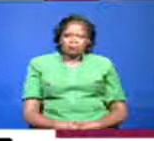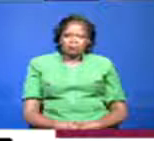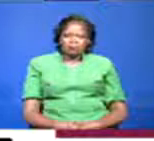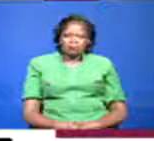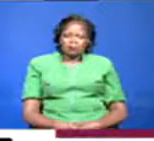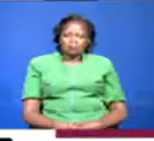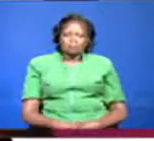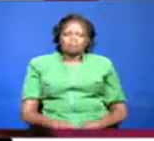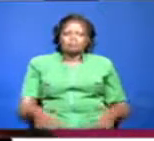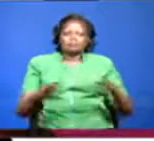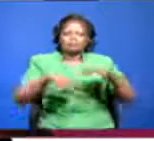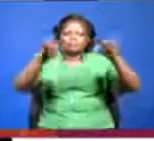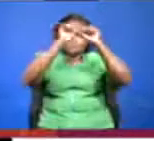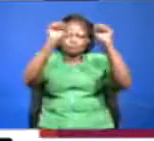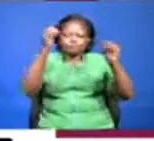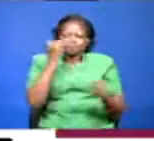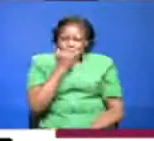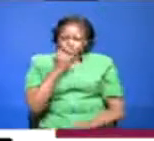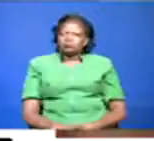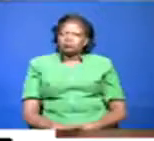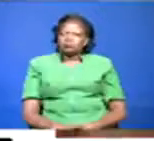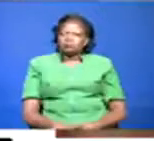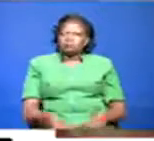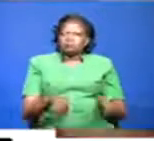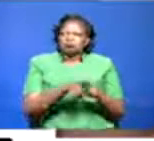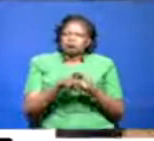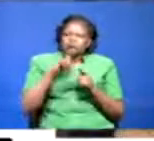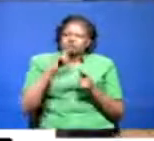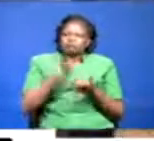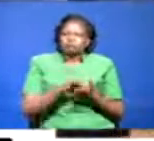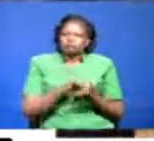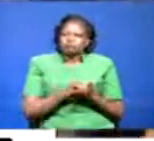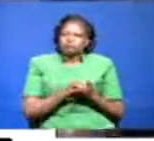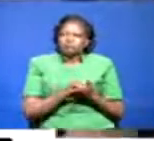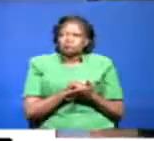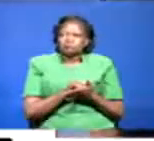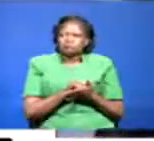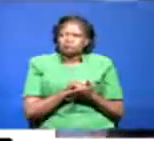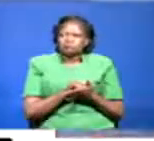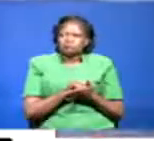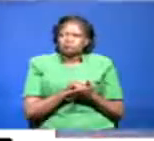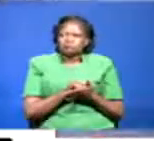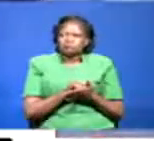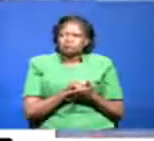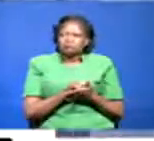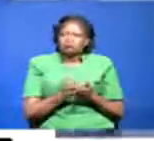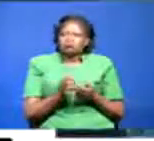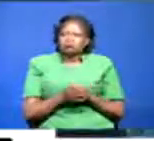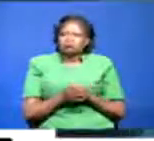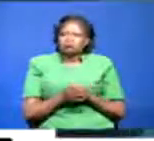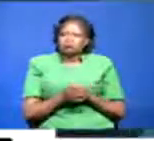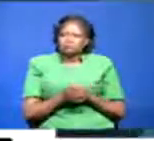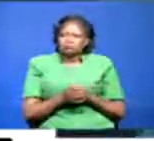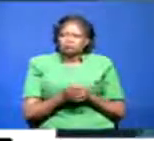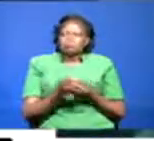Na naibu rais Rigathi Gachagua ameshinikiza kuwepo umoja wa watu kwa kuchaguliwa kwa Kanini Kega kwa mrengo wa Azimio